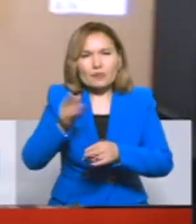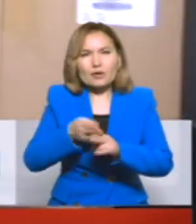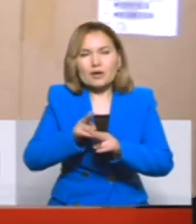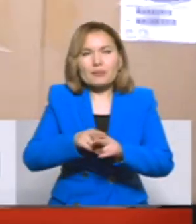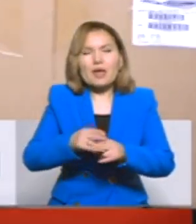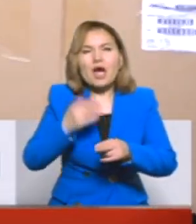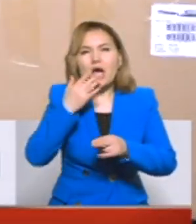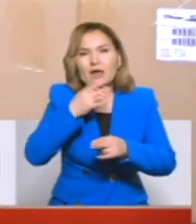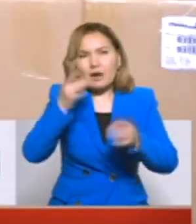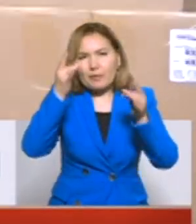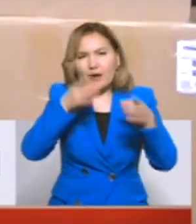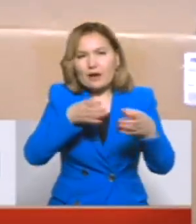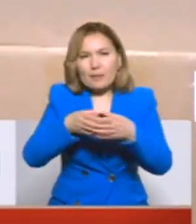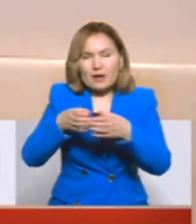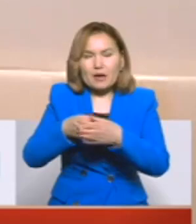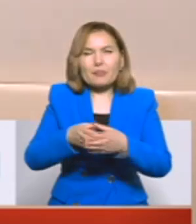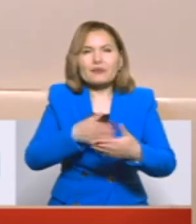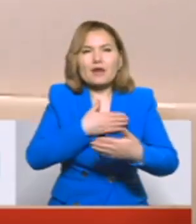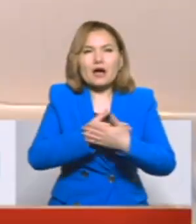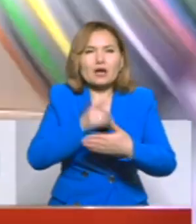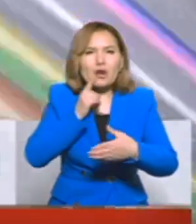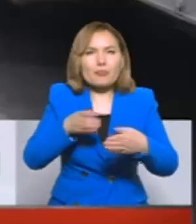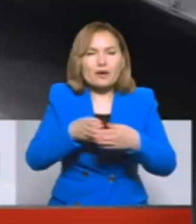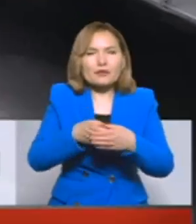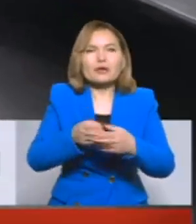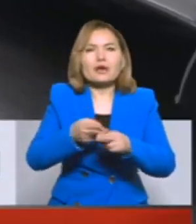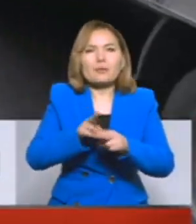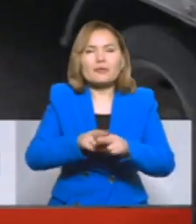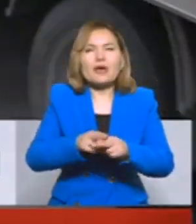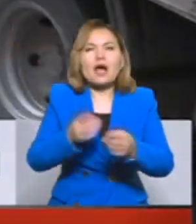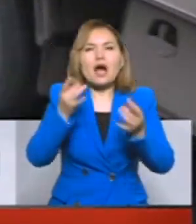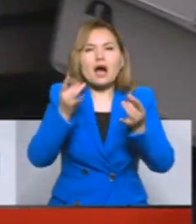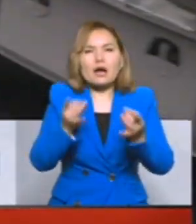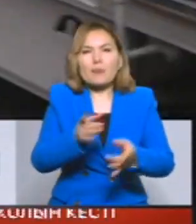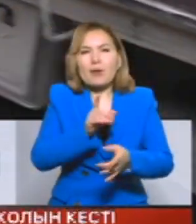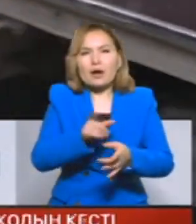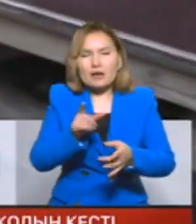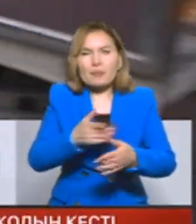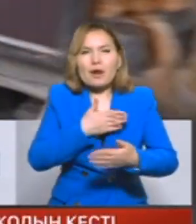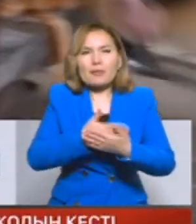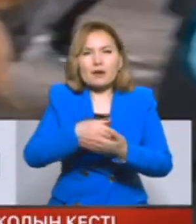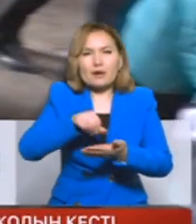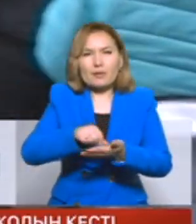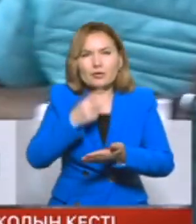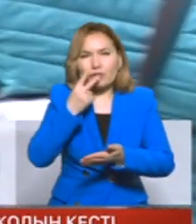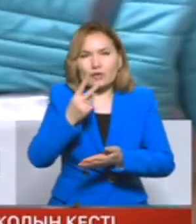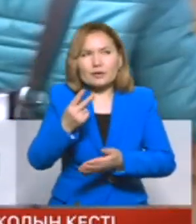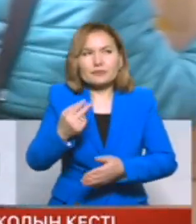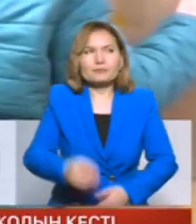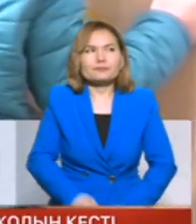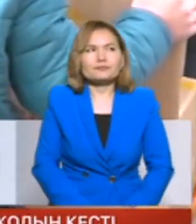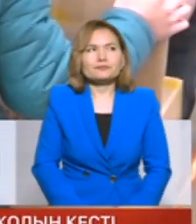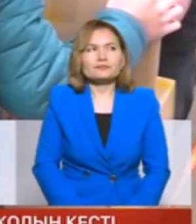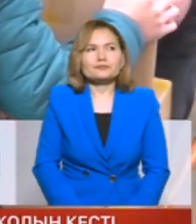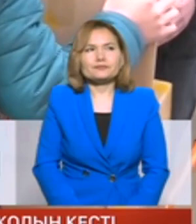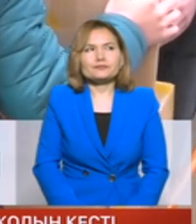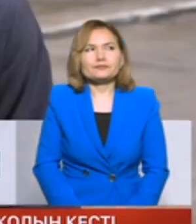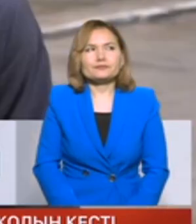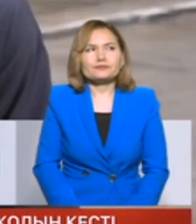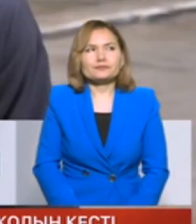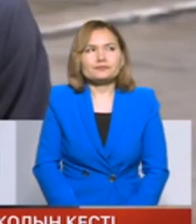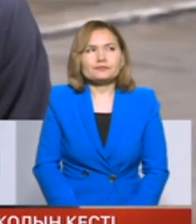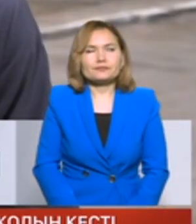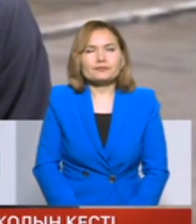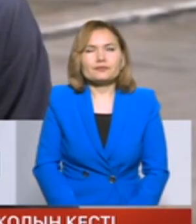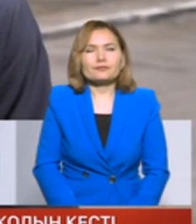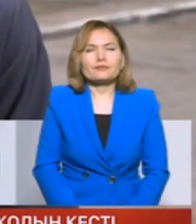ретте этномәдени бірлестіктер, еріктілер, жастар ұйымдары және қарапайым тұрғындардың белсенділігі байқалады. Бірлік